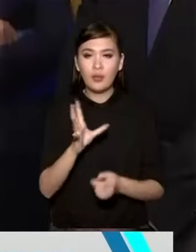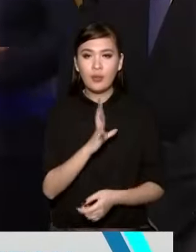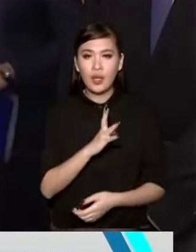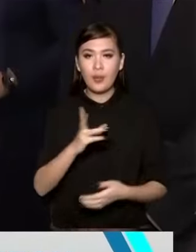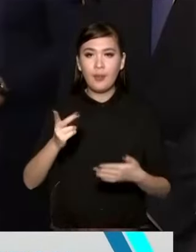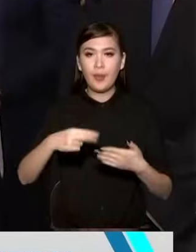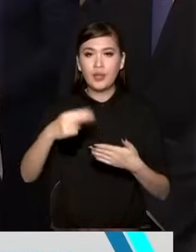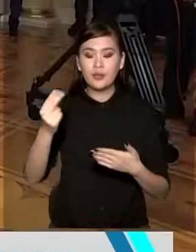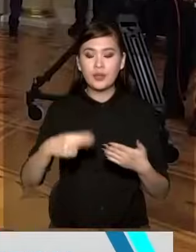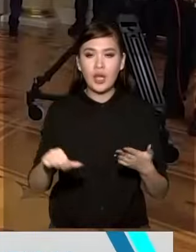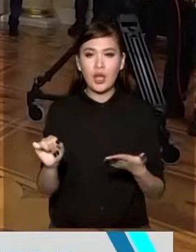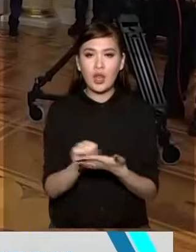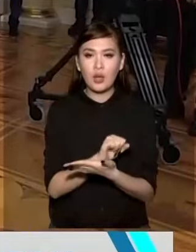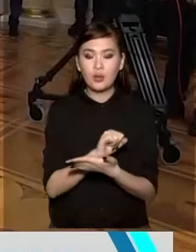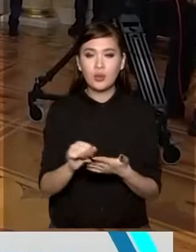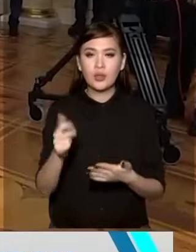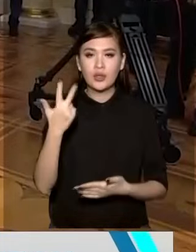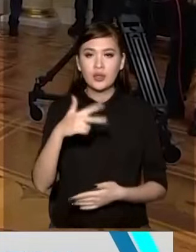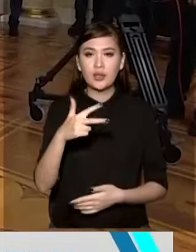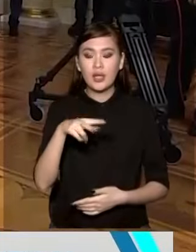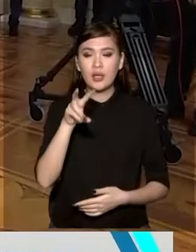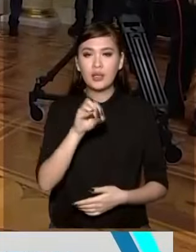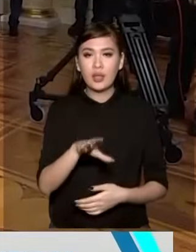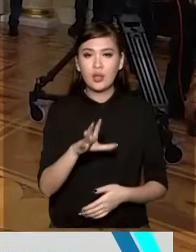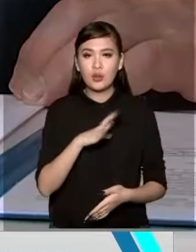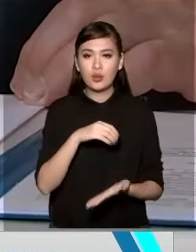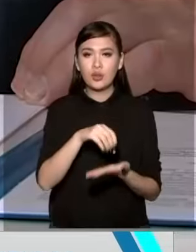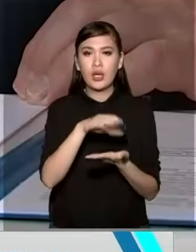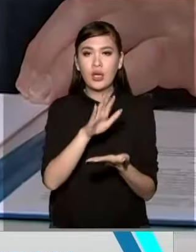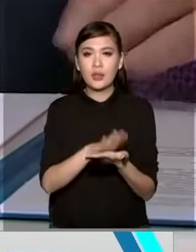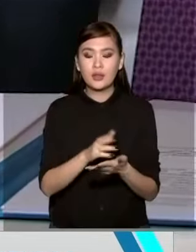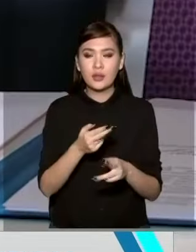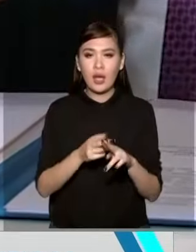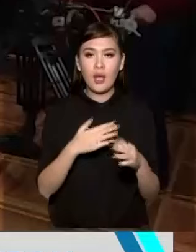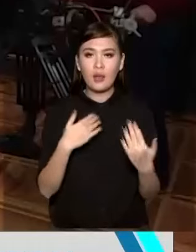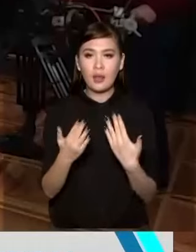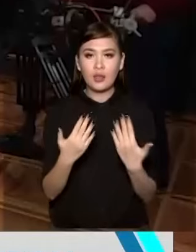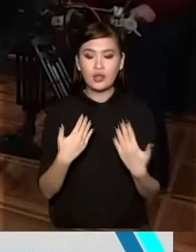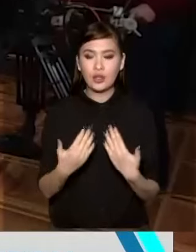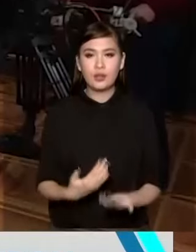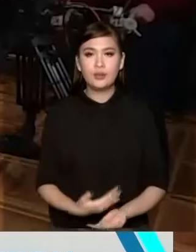подписали документ по случаю 30-летия установления дипломатических отношений.